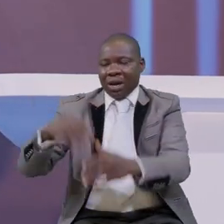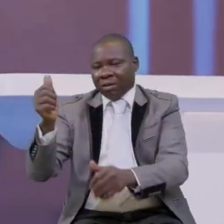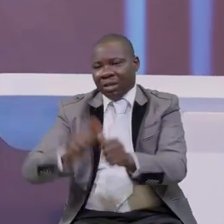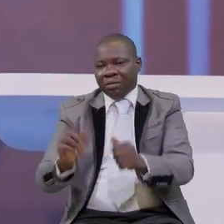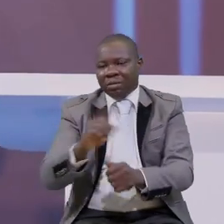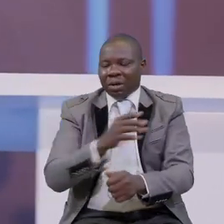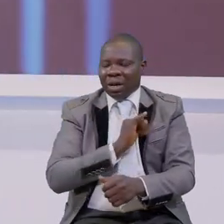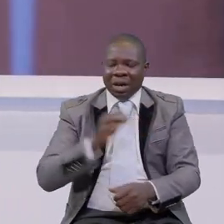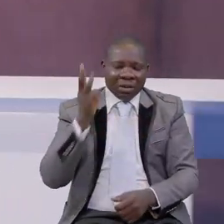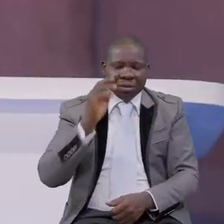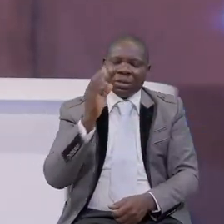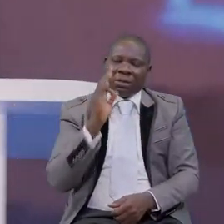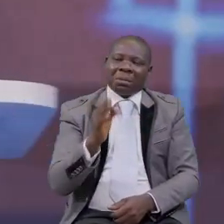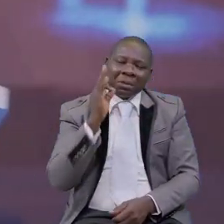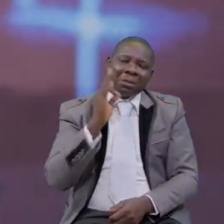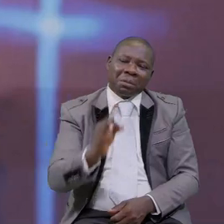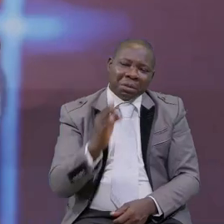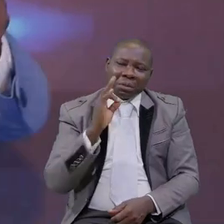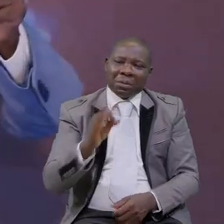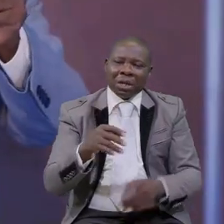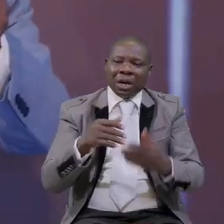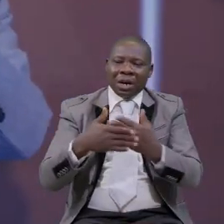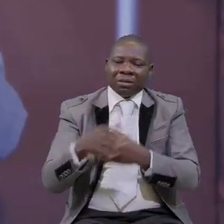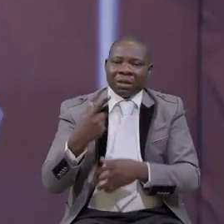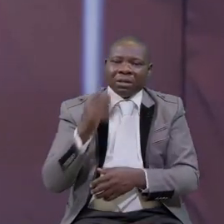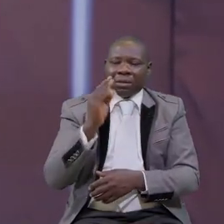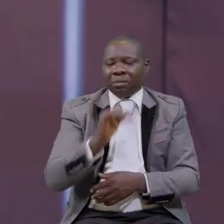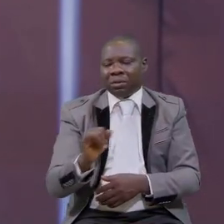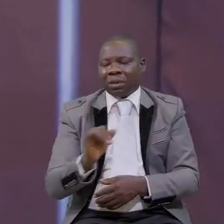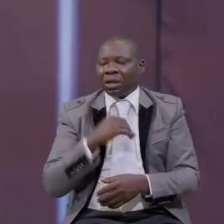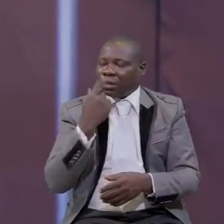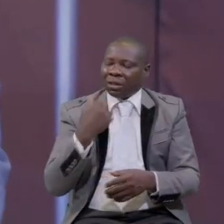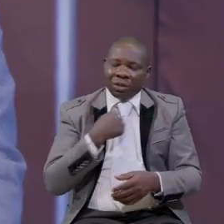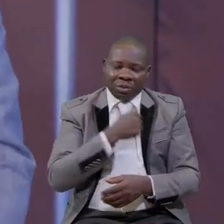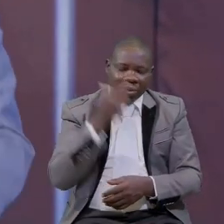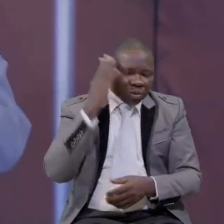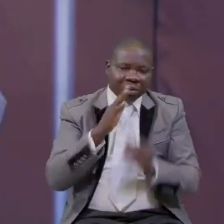Je prêchais, je prêchais. Et après la prédication, j'ai dit, nous allons prier.